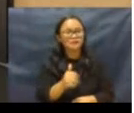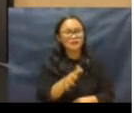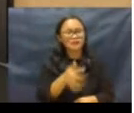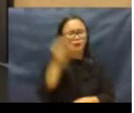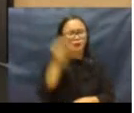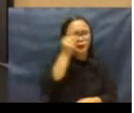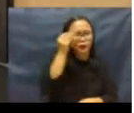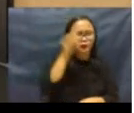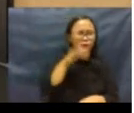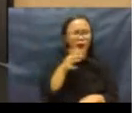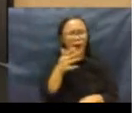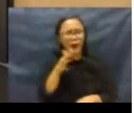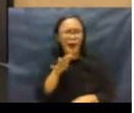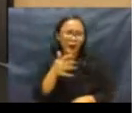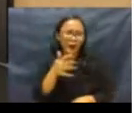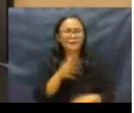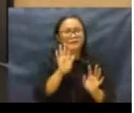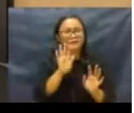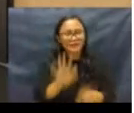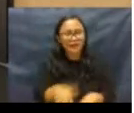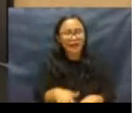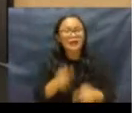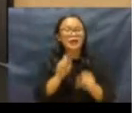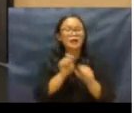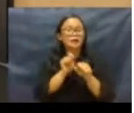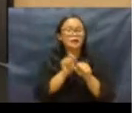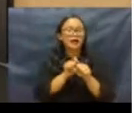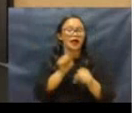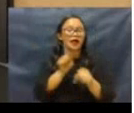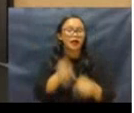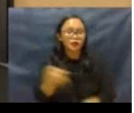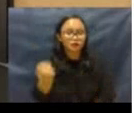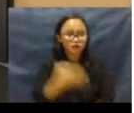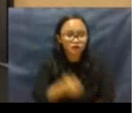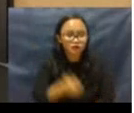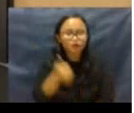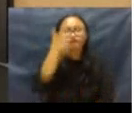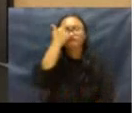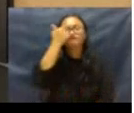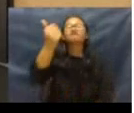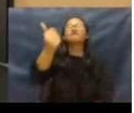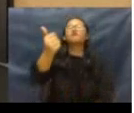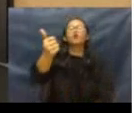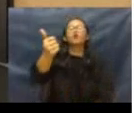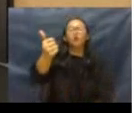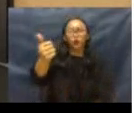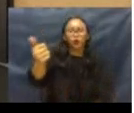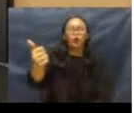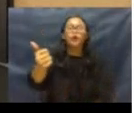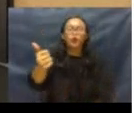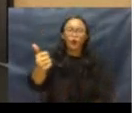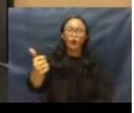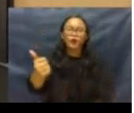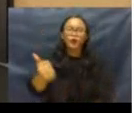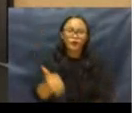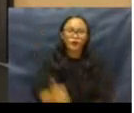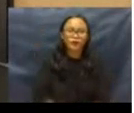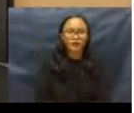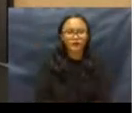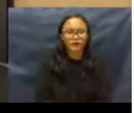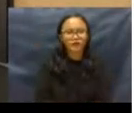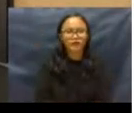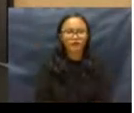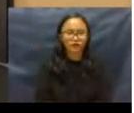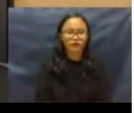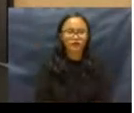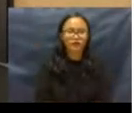ya, tapi ternyata setelah dikoreksi langsung ada yang gerak cepat untuk memberikan jawaban yang benar ini. Dan saya sudah punya